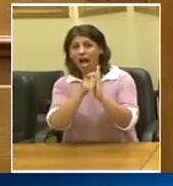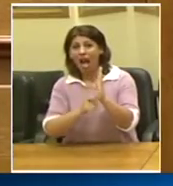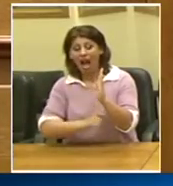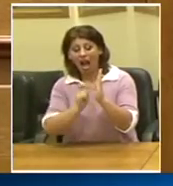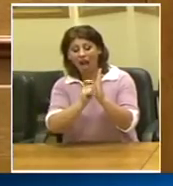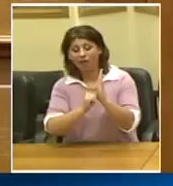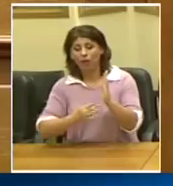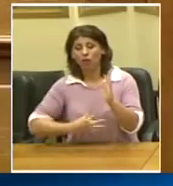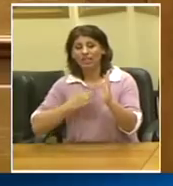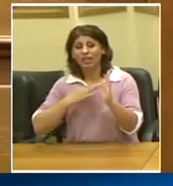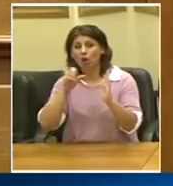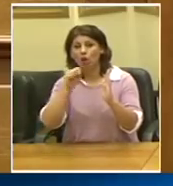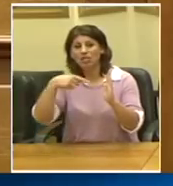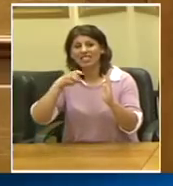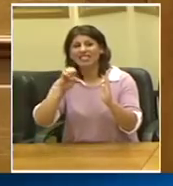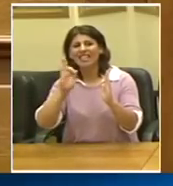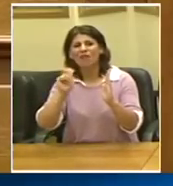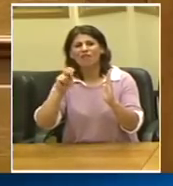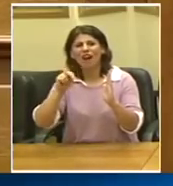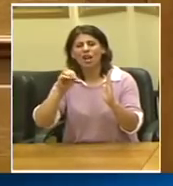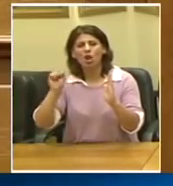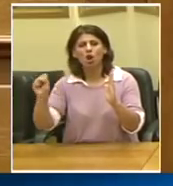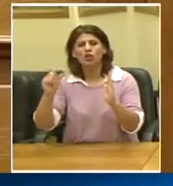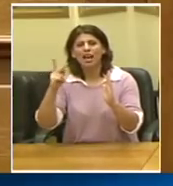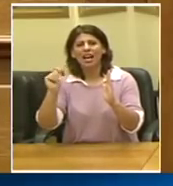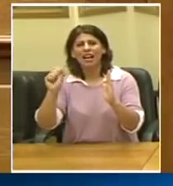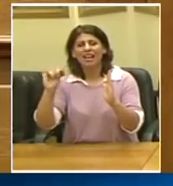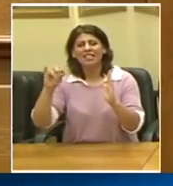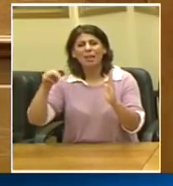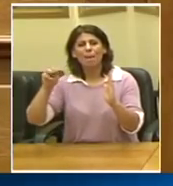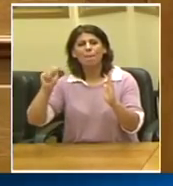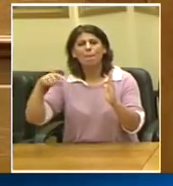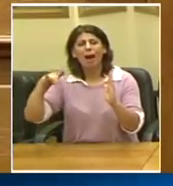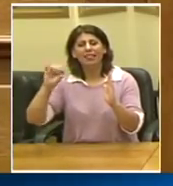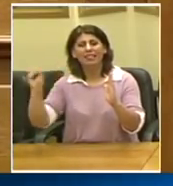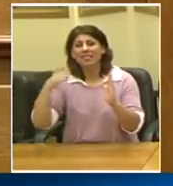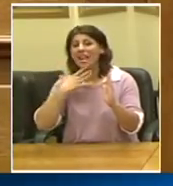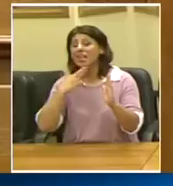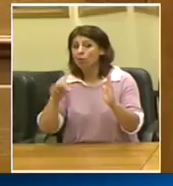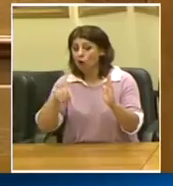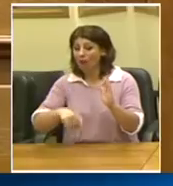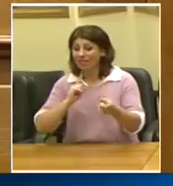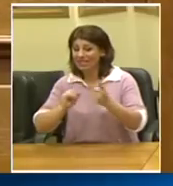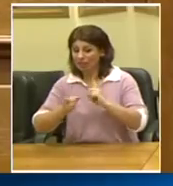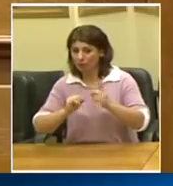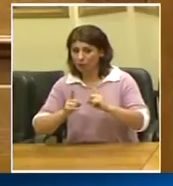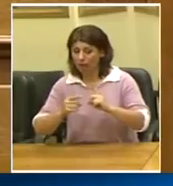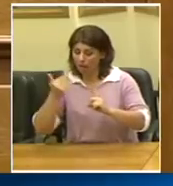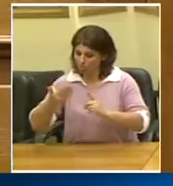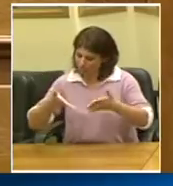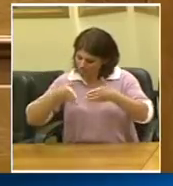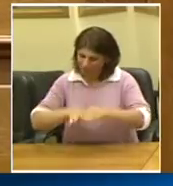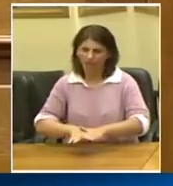Κασιμάτη, ο οποίος σας εξηγεί για ποιο λόγο η συμφωνία την οποία θα κλείσουμε